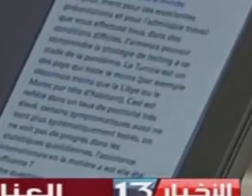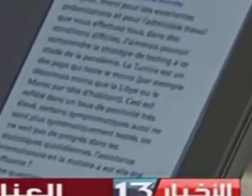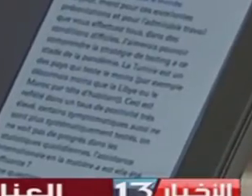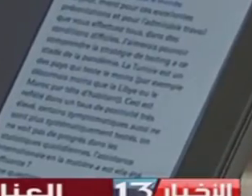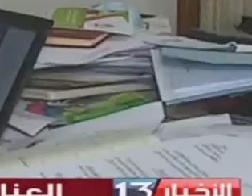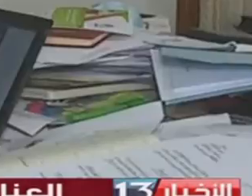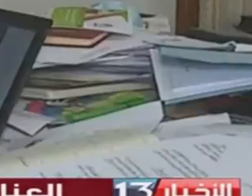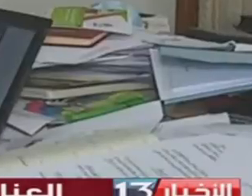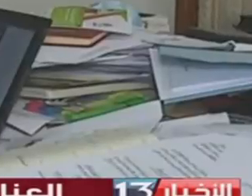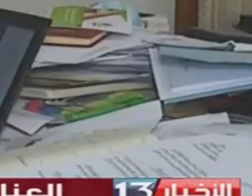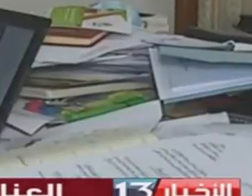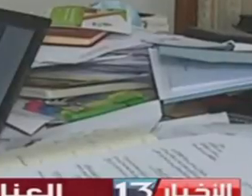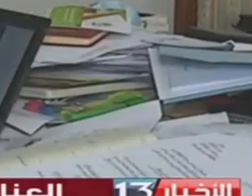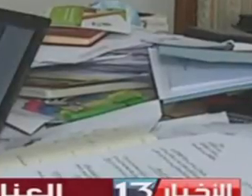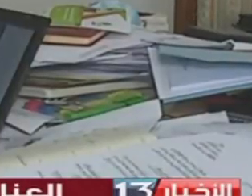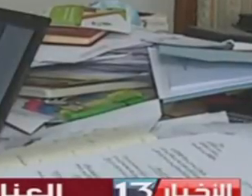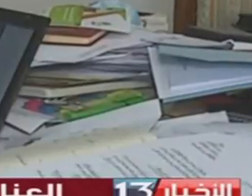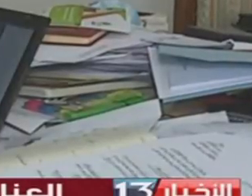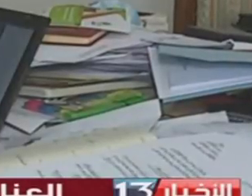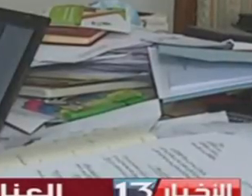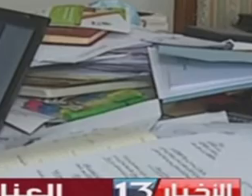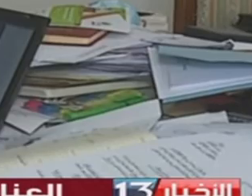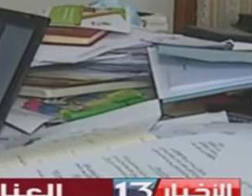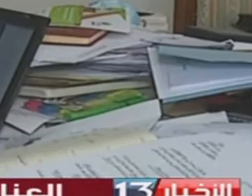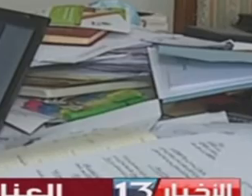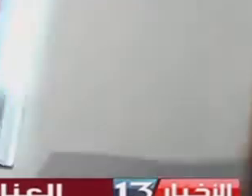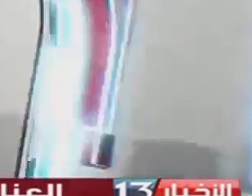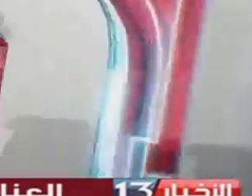نجاعه تلاقي هذا الفيروس